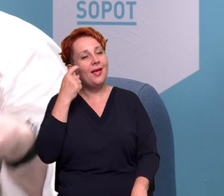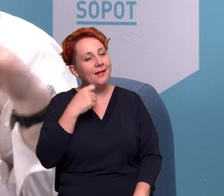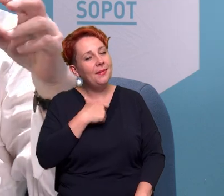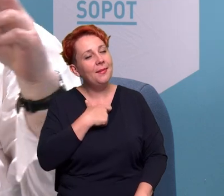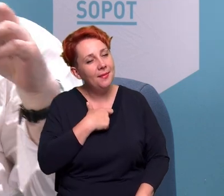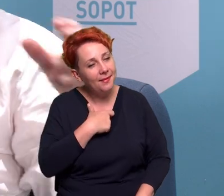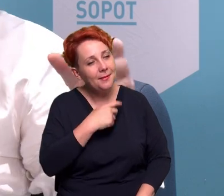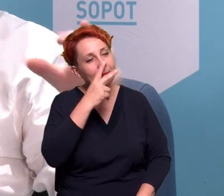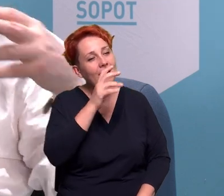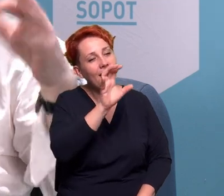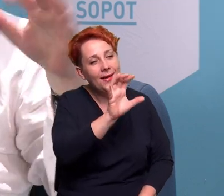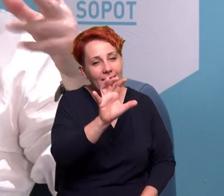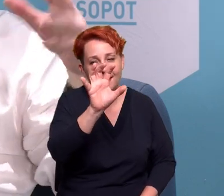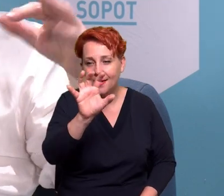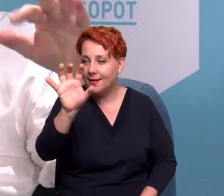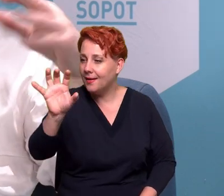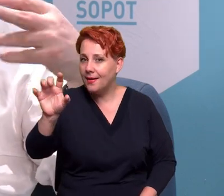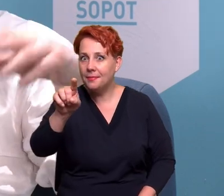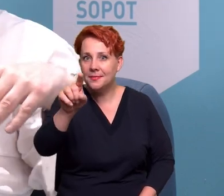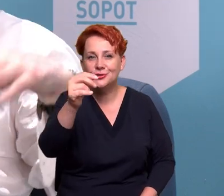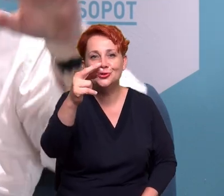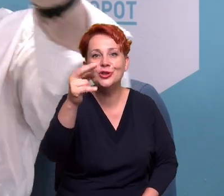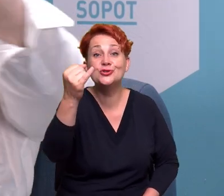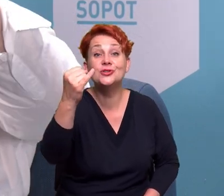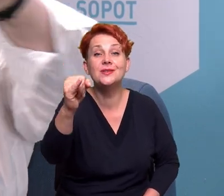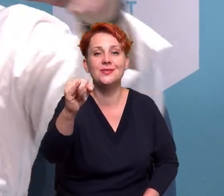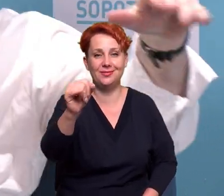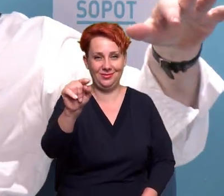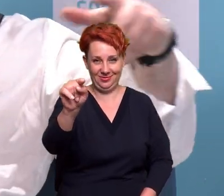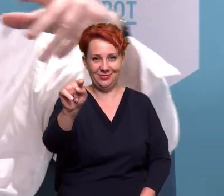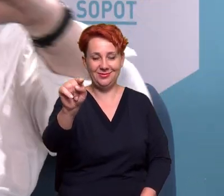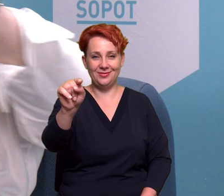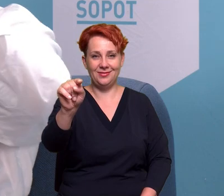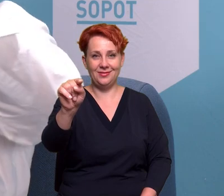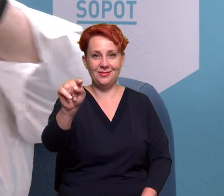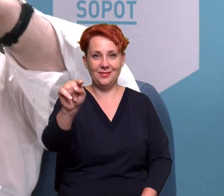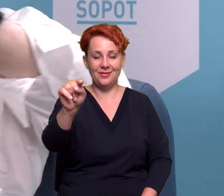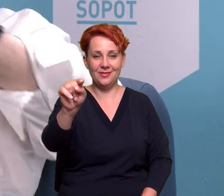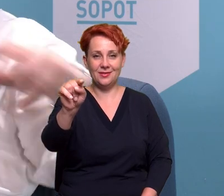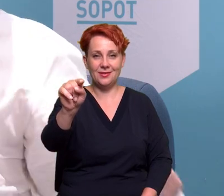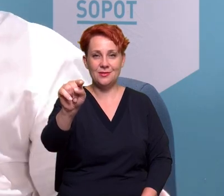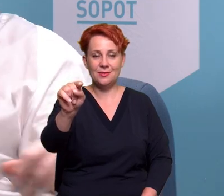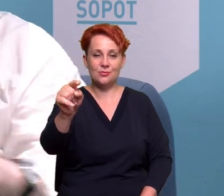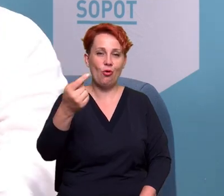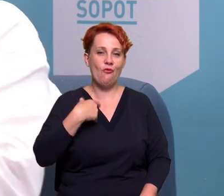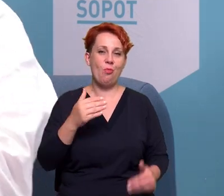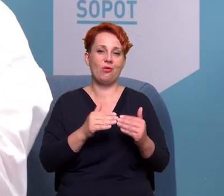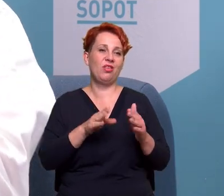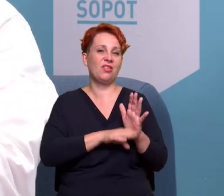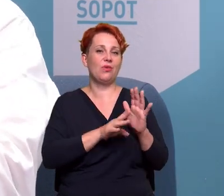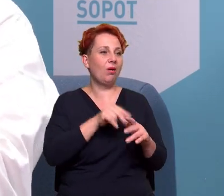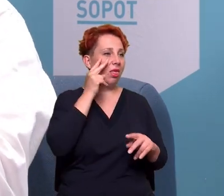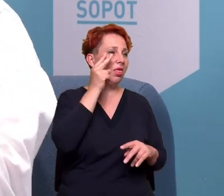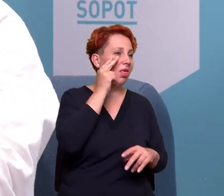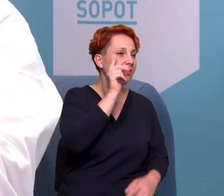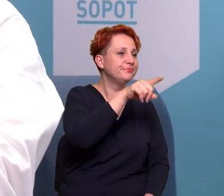na przedmiotach, które są inne niż te, pośród których my błądzimy w